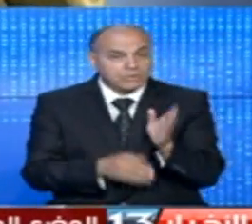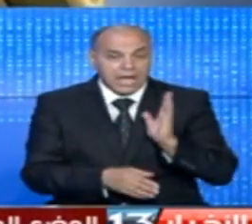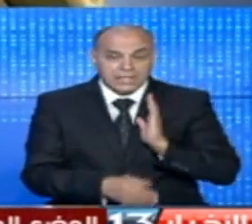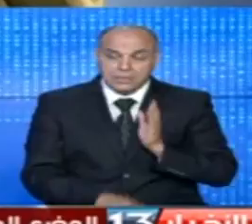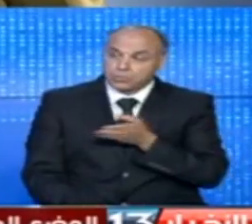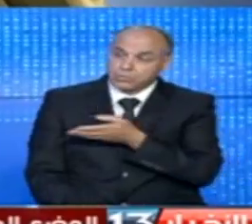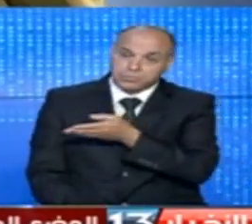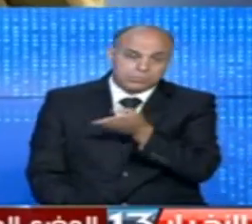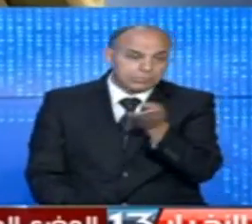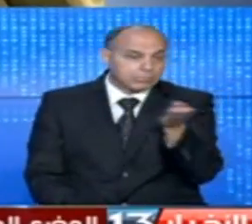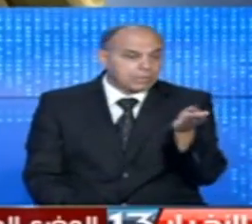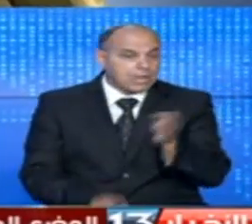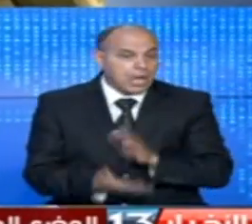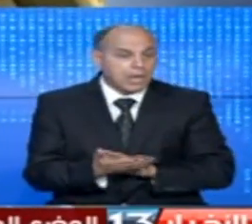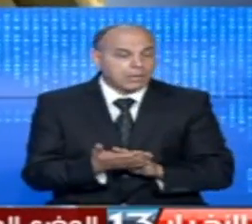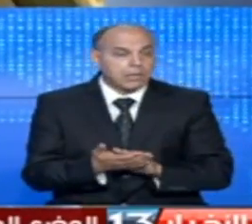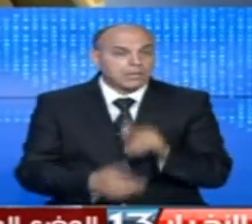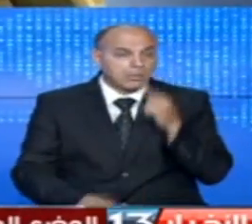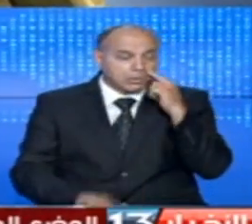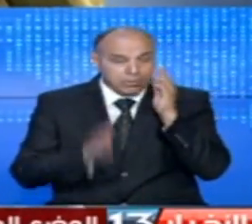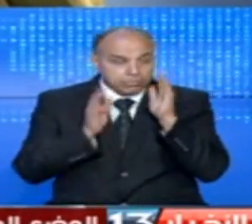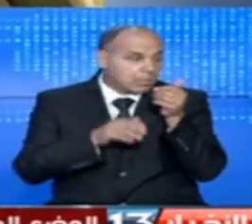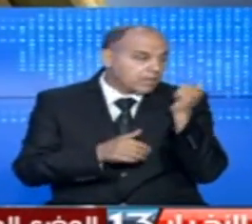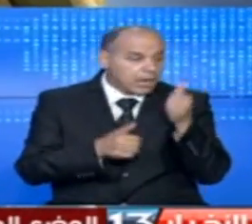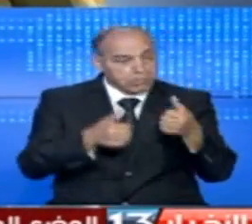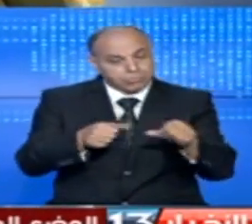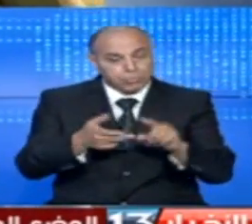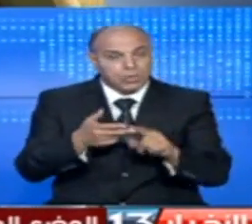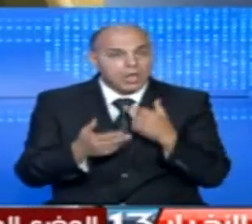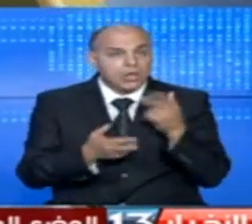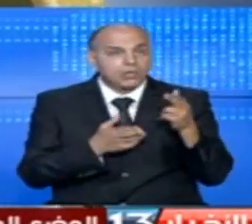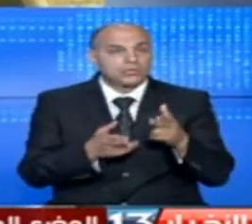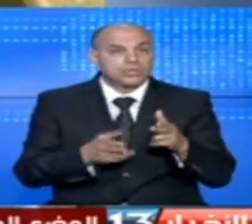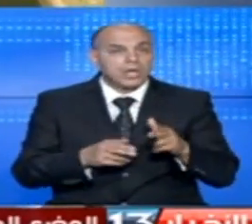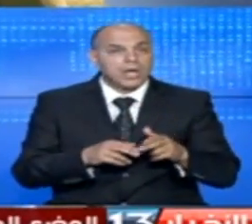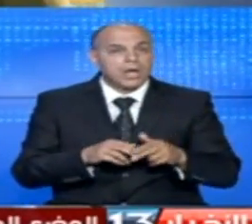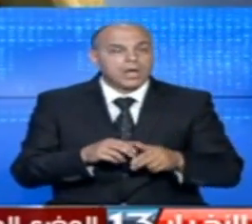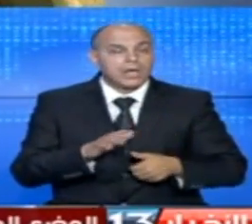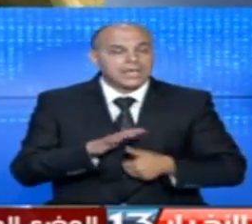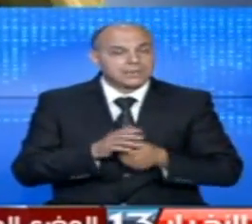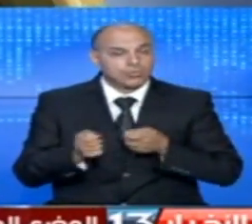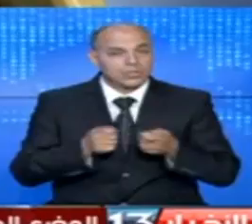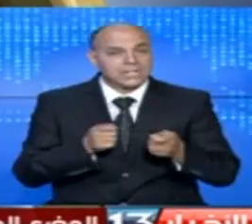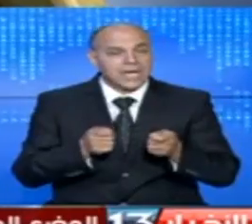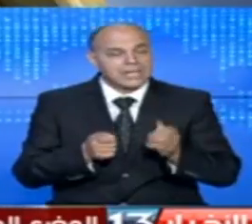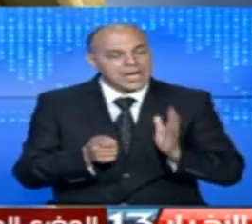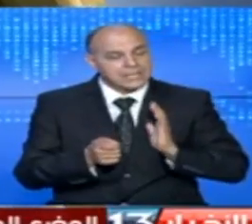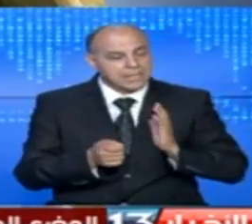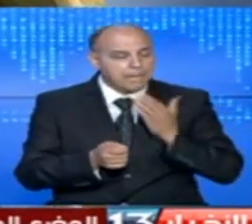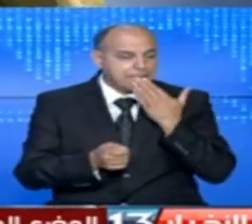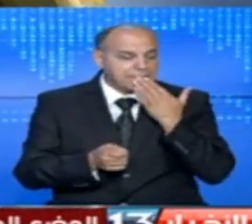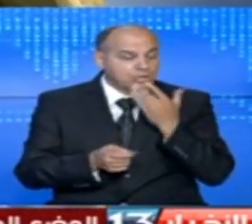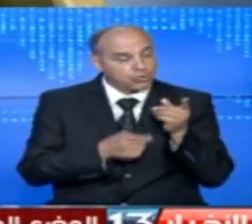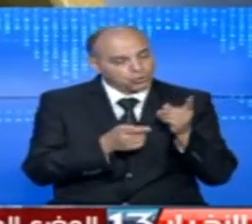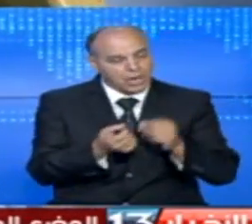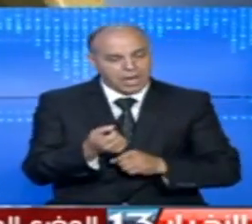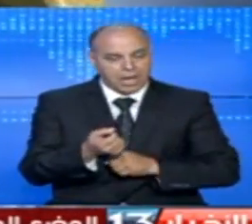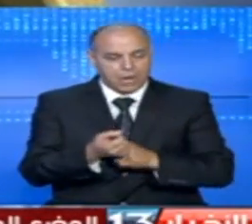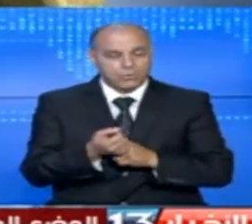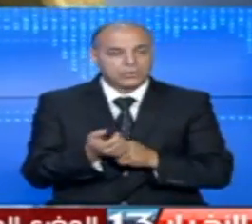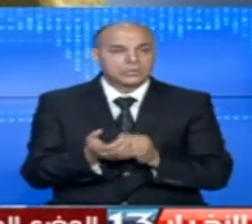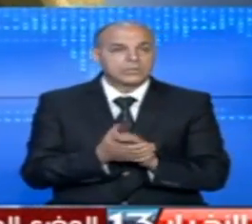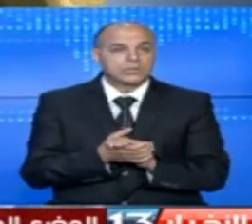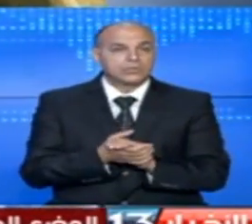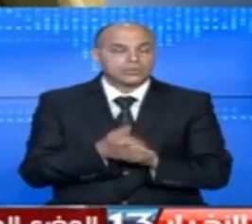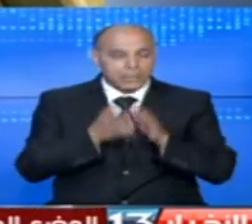العسكري الميداني اللي وقع تركيزه أمس بحضور السيد الرئيس المدير العام للصحة العسكرية مشكور اللي جاء، إن شاء الله